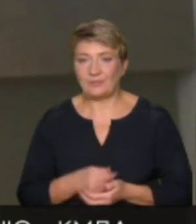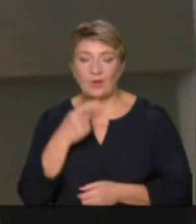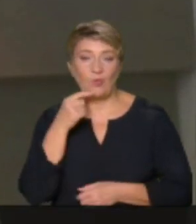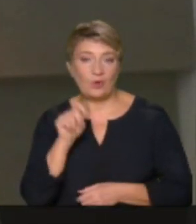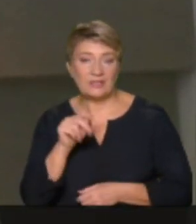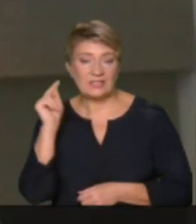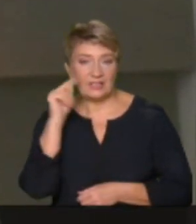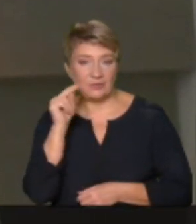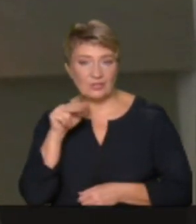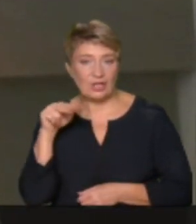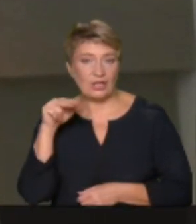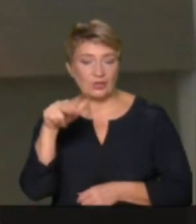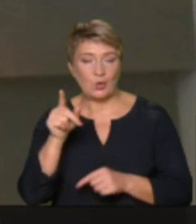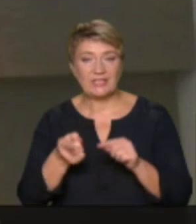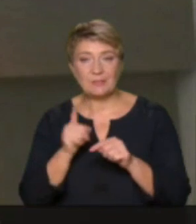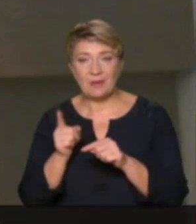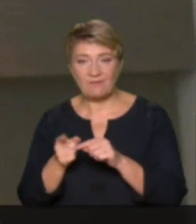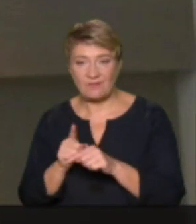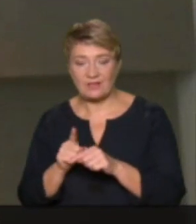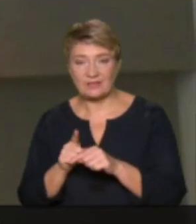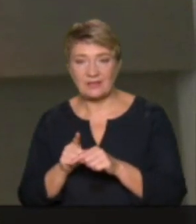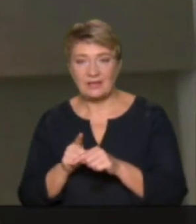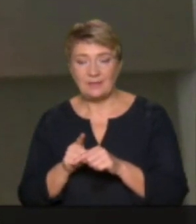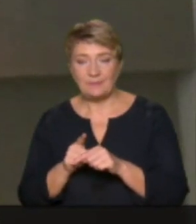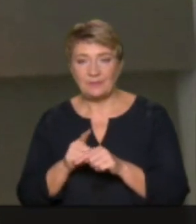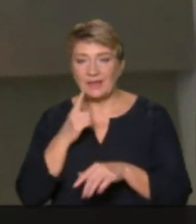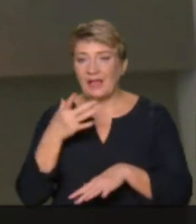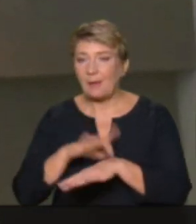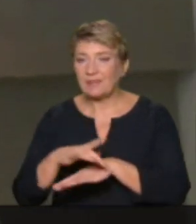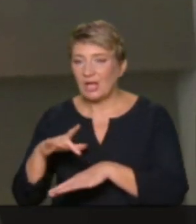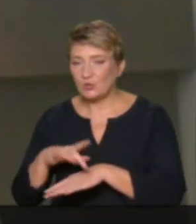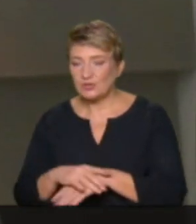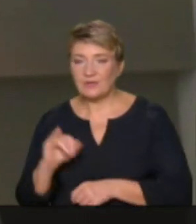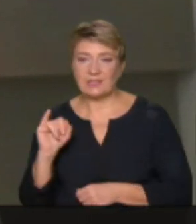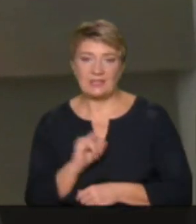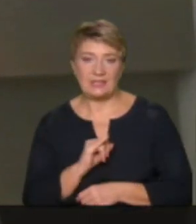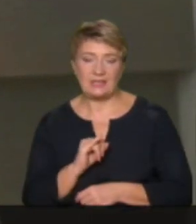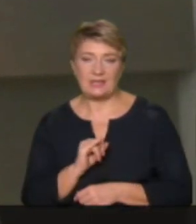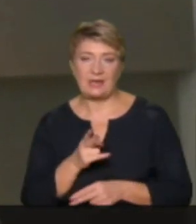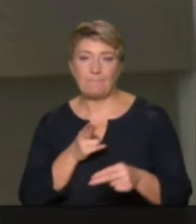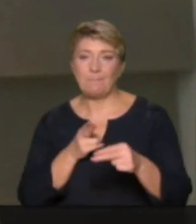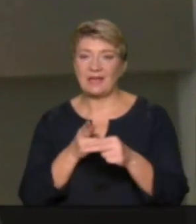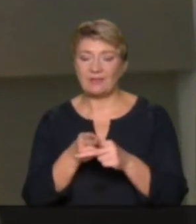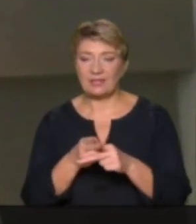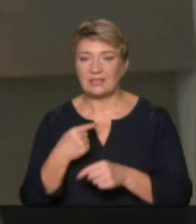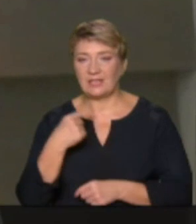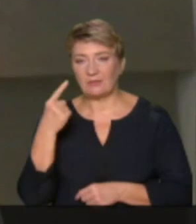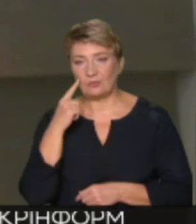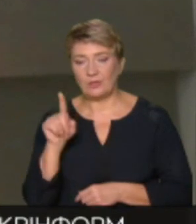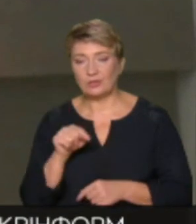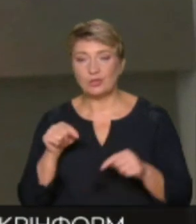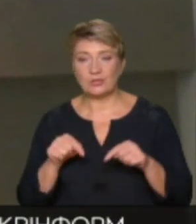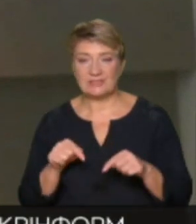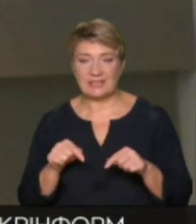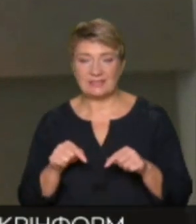Украинцы научились эти дроны сбивать и засекать, и обнаруживать, и перехватывать. Я думаю, что здесь